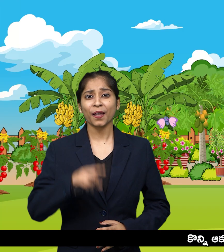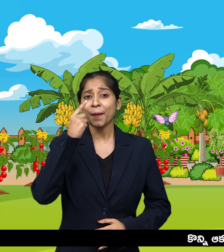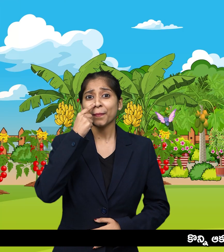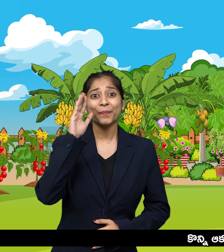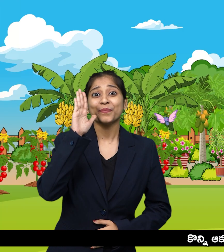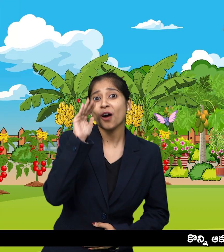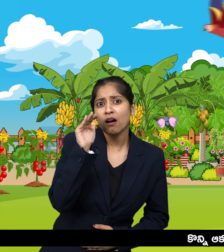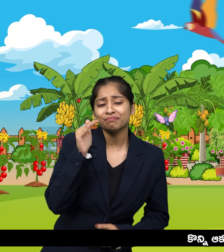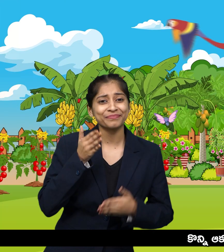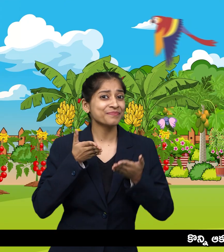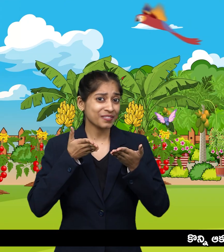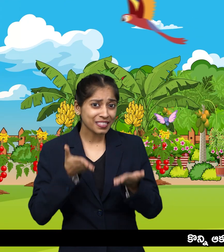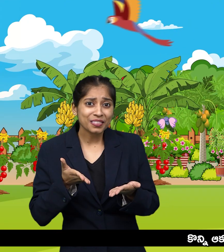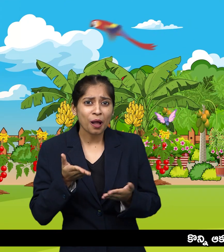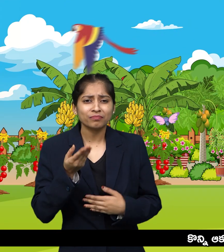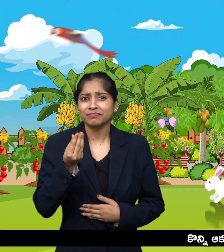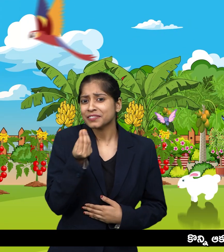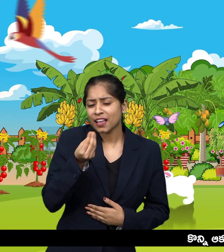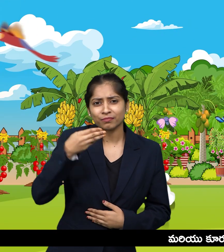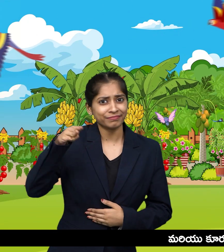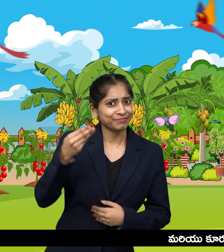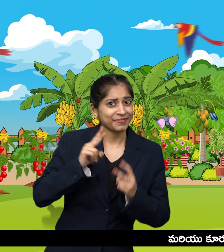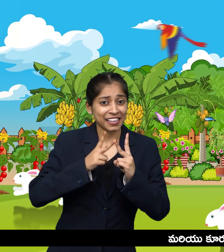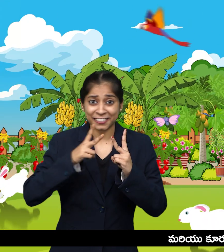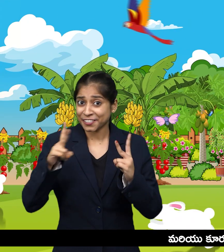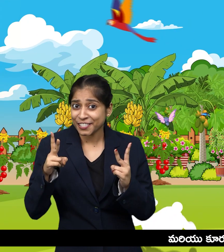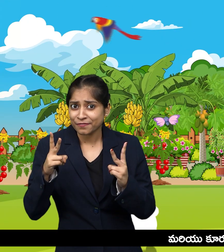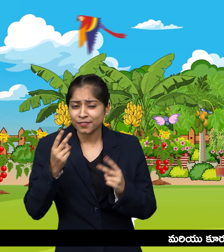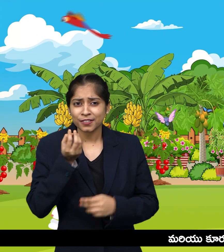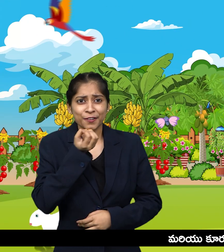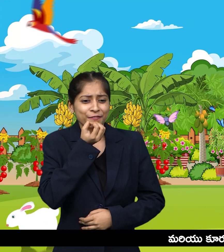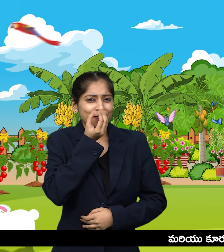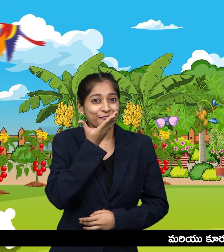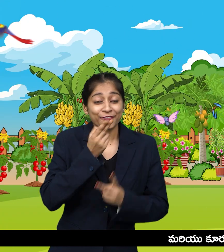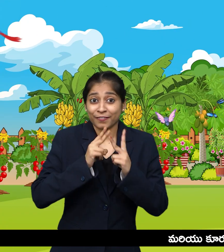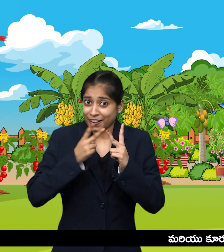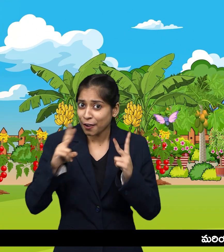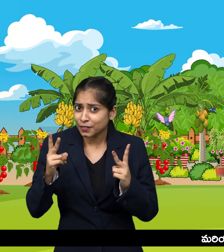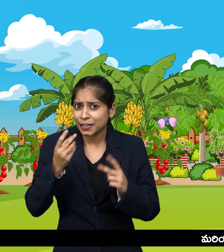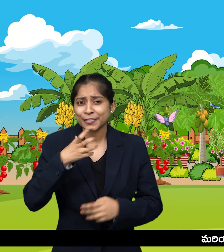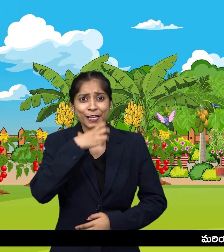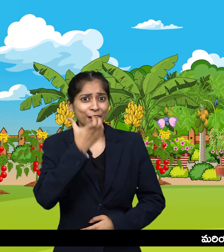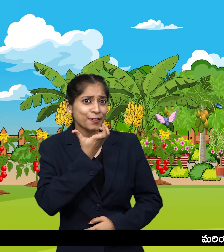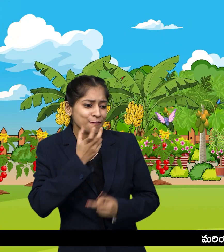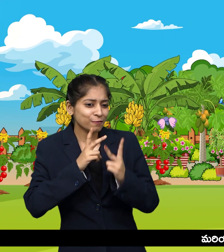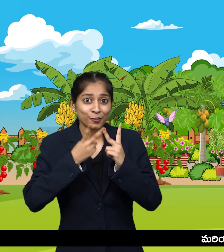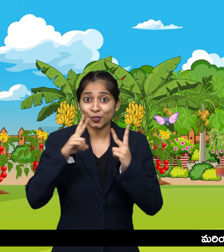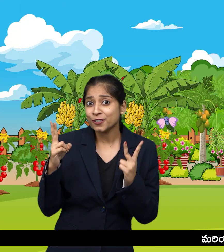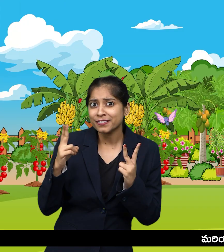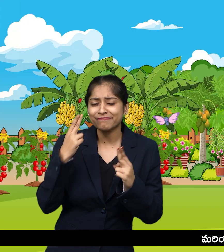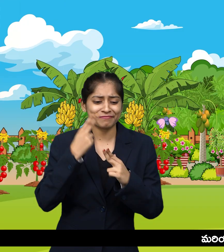కొన్ని ఆకులు, పువ్వులు, పండ్లు మరియు కూరగాయలకు పేరు పెట్టగలను మరియు